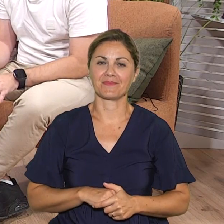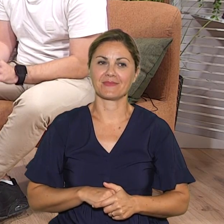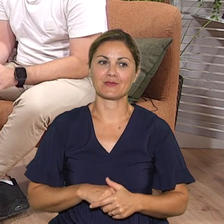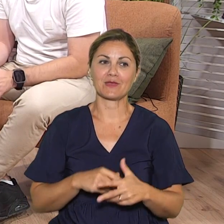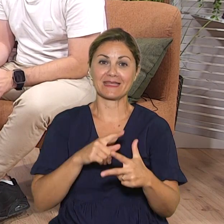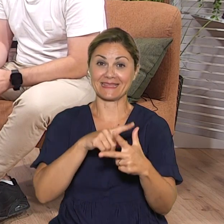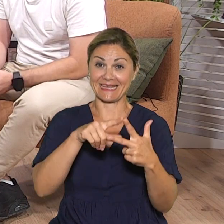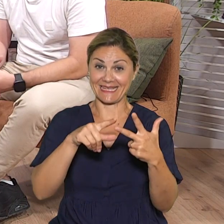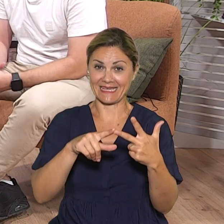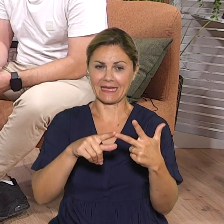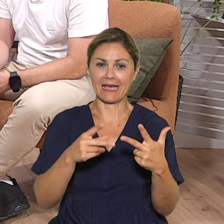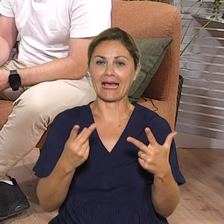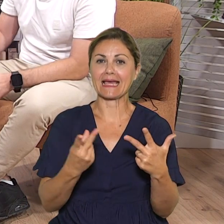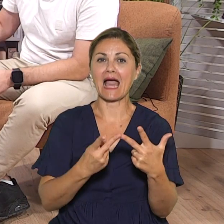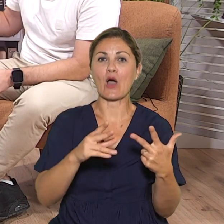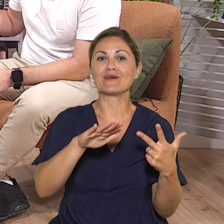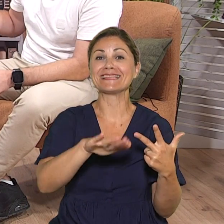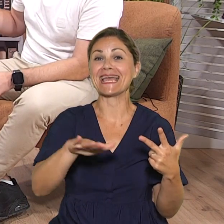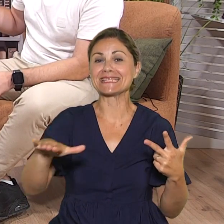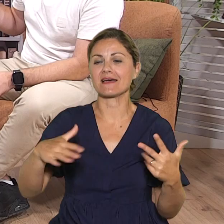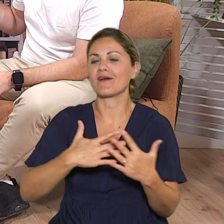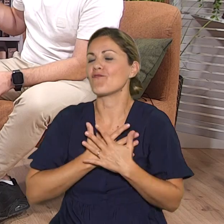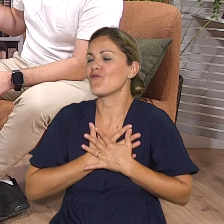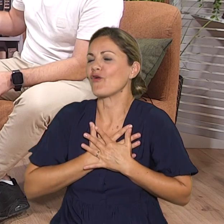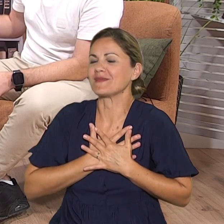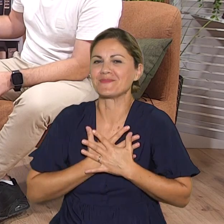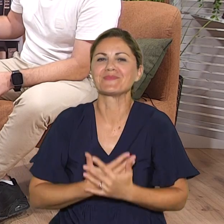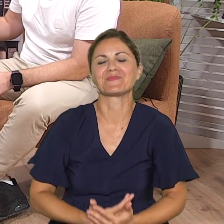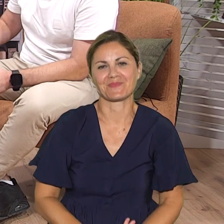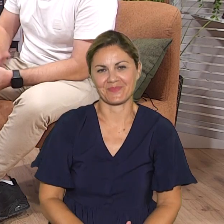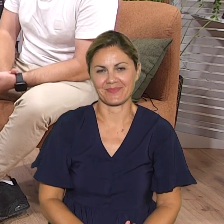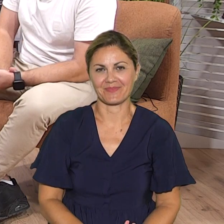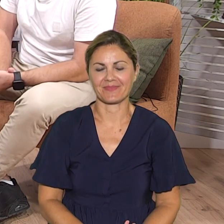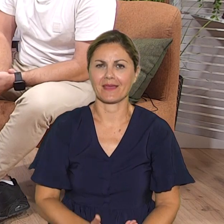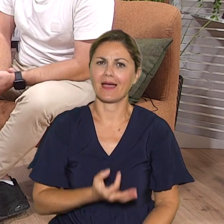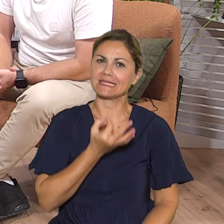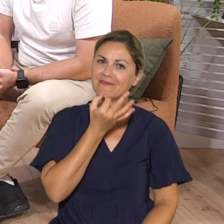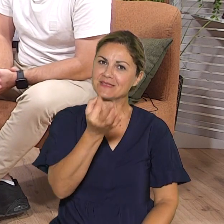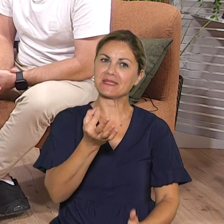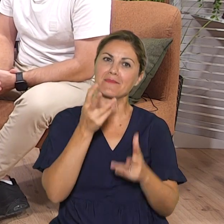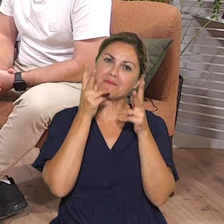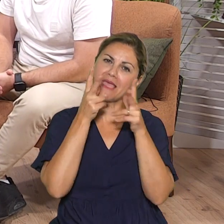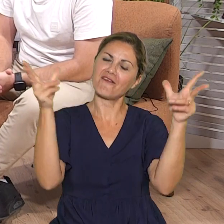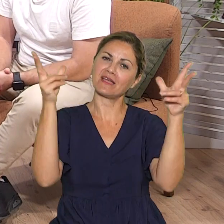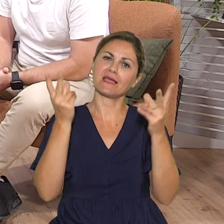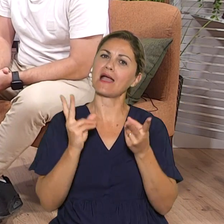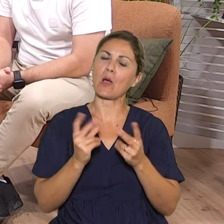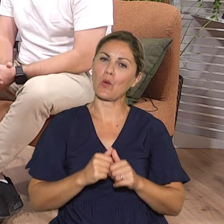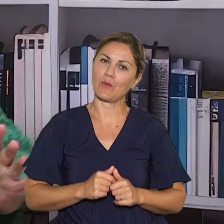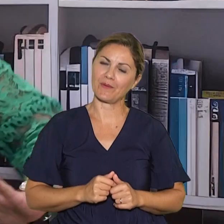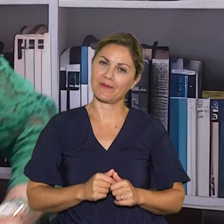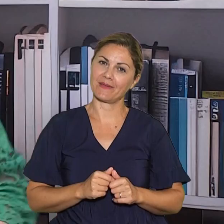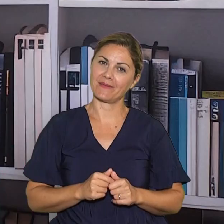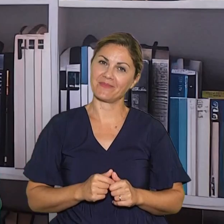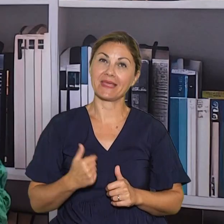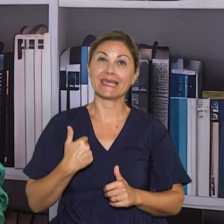vaša djeca, ne možete se baš odrediti. Međutim, evo, kako ste se priključili zboru? Kako je nastalo to? Poznavala sam, ja